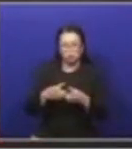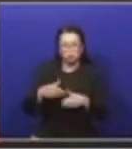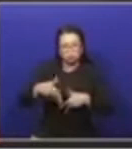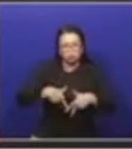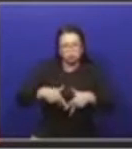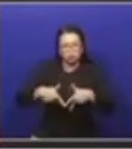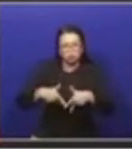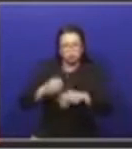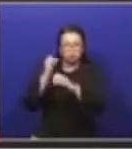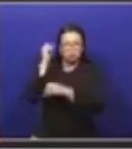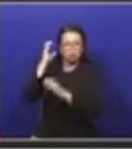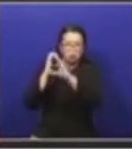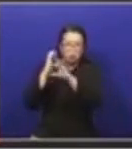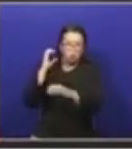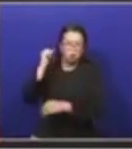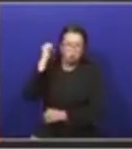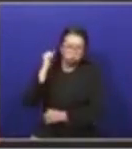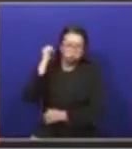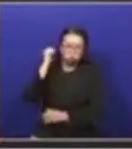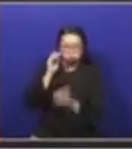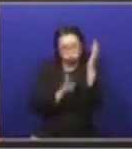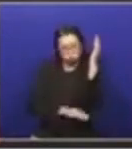หน้าตาสีตาสานั่งรถทัวร์ป 3จากนราธิวาสเข้ามากรุงเทพฯ